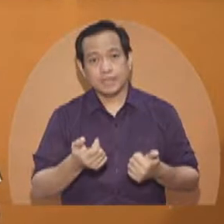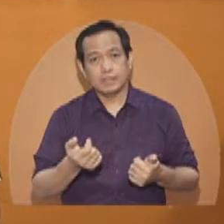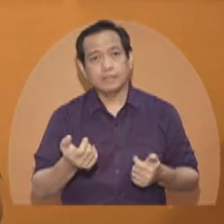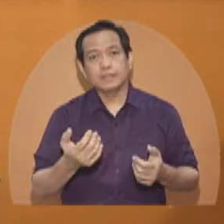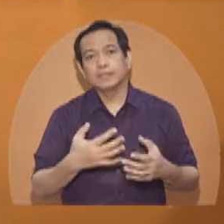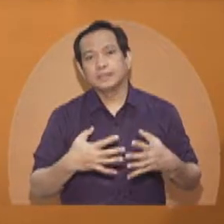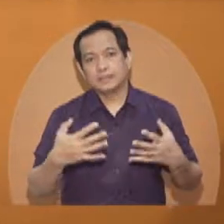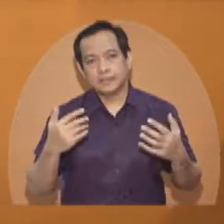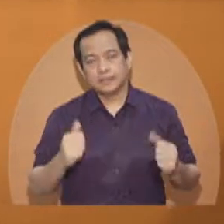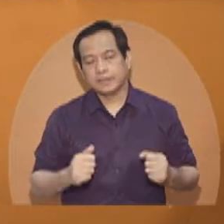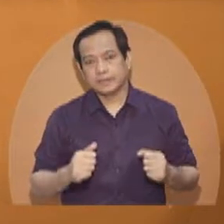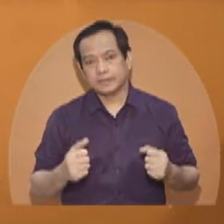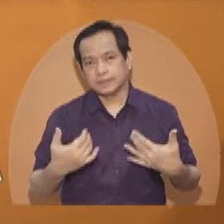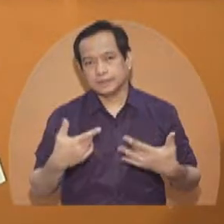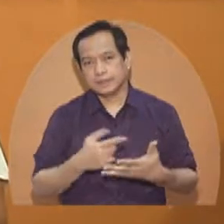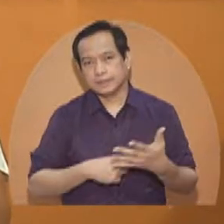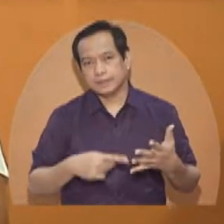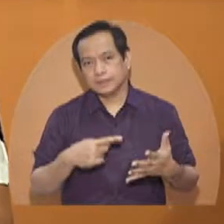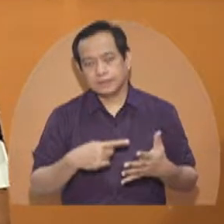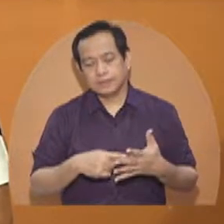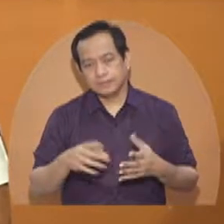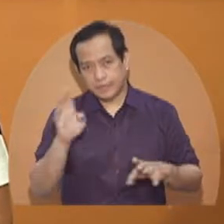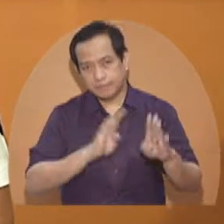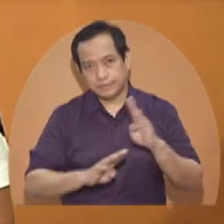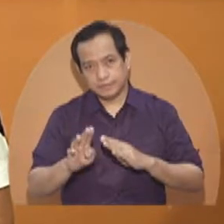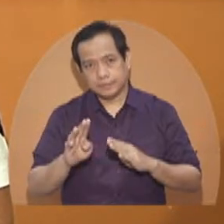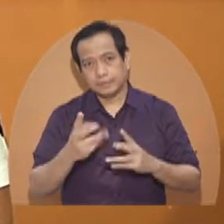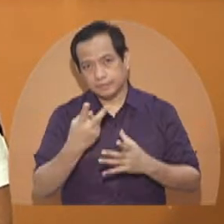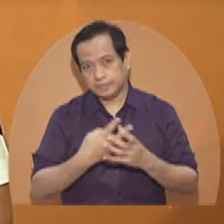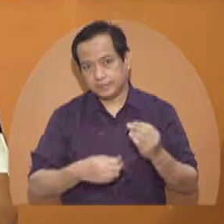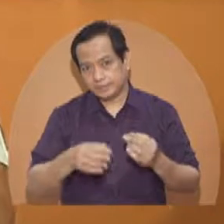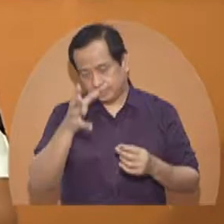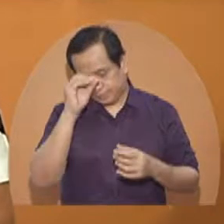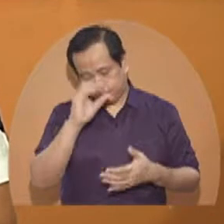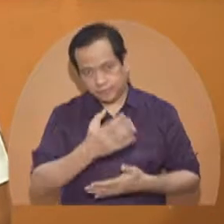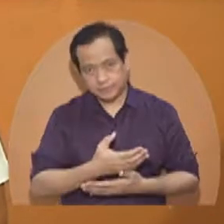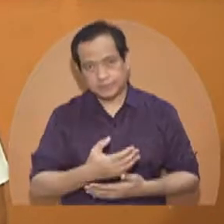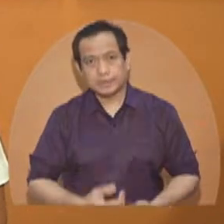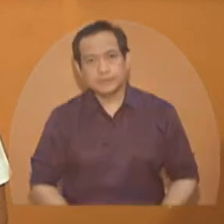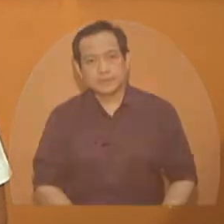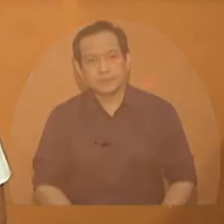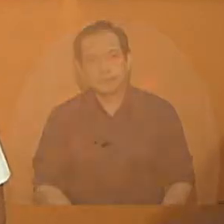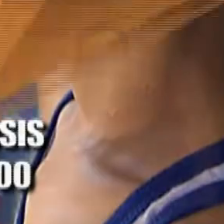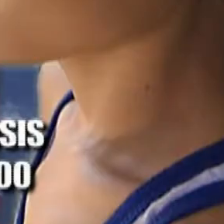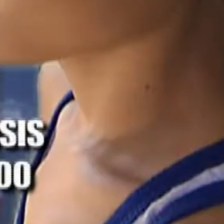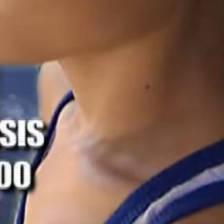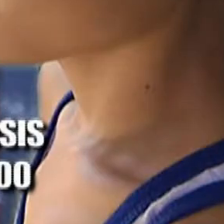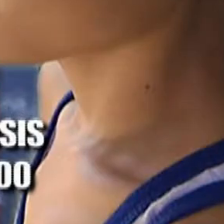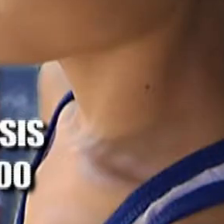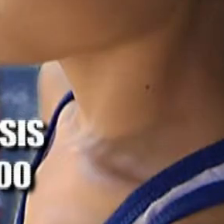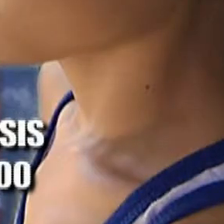nila kakayanin na mag-ama ang kanilang problema? Narito ang kanilang kwento.